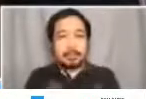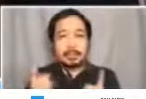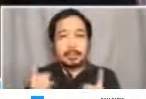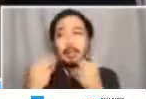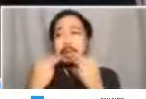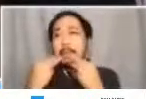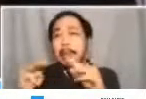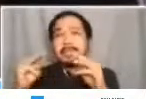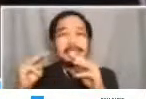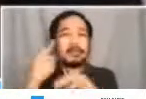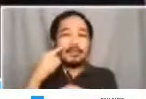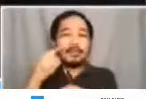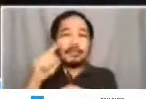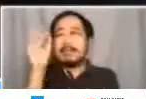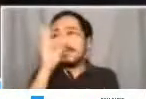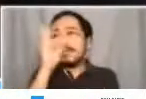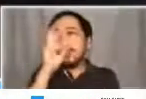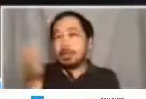Cervantes mula po sa Morocco.